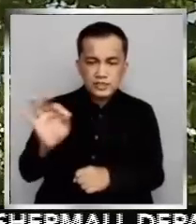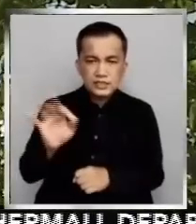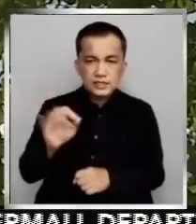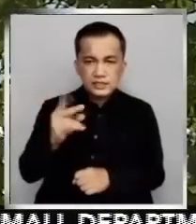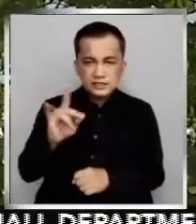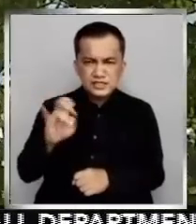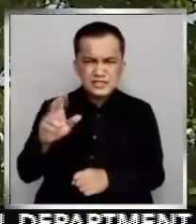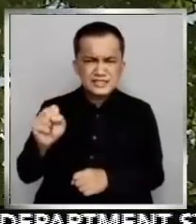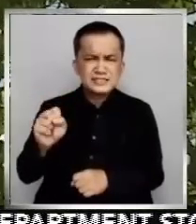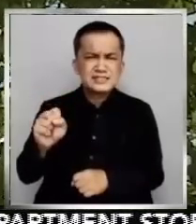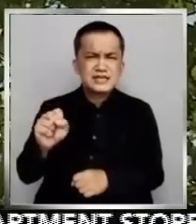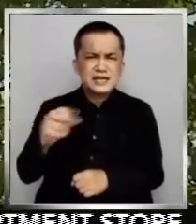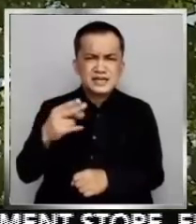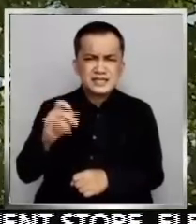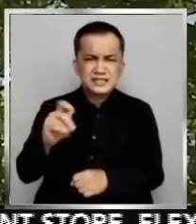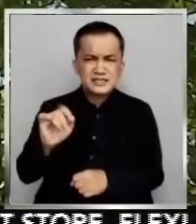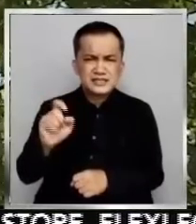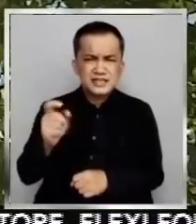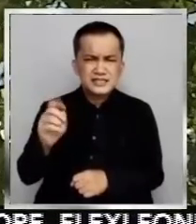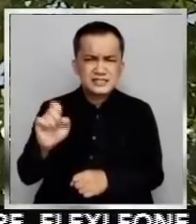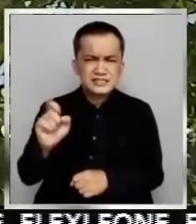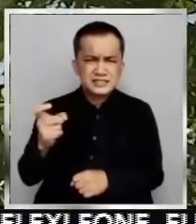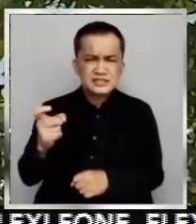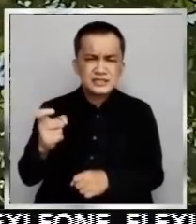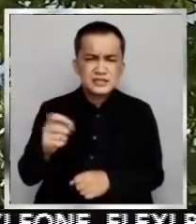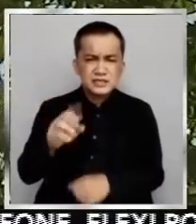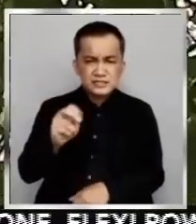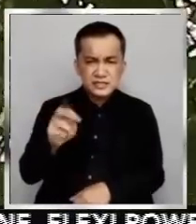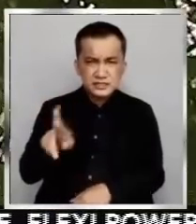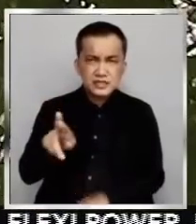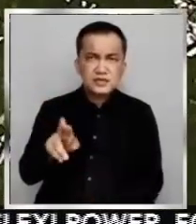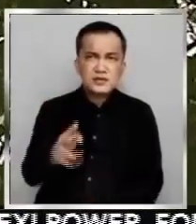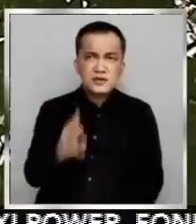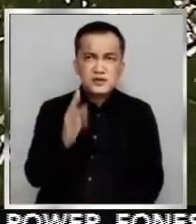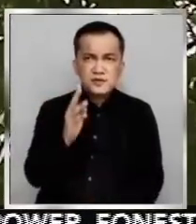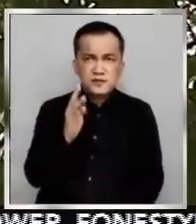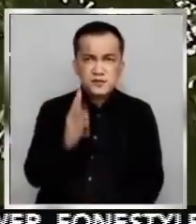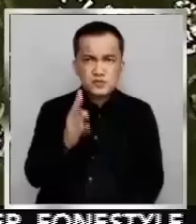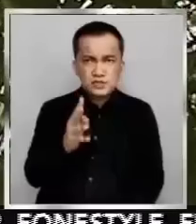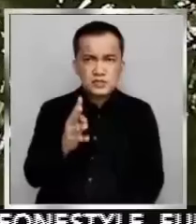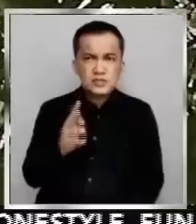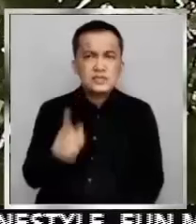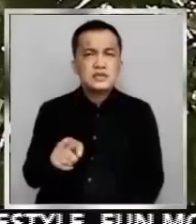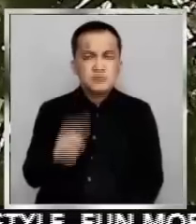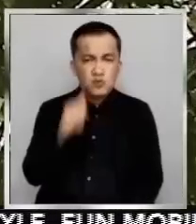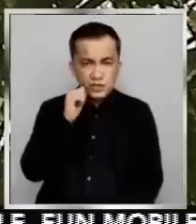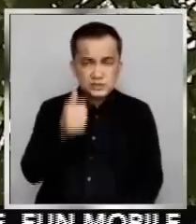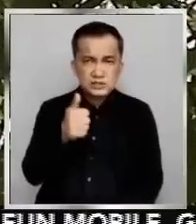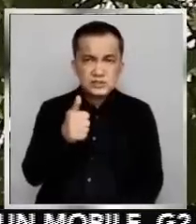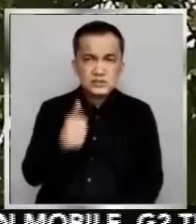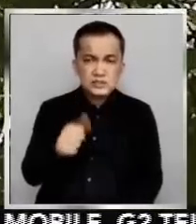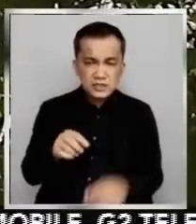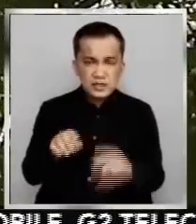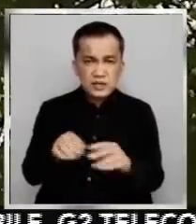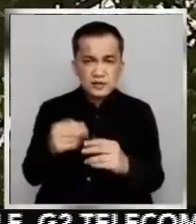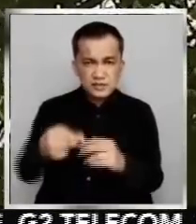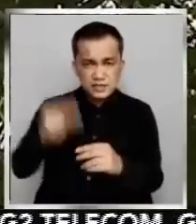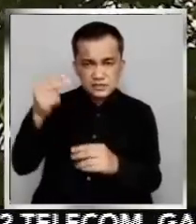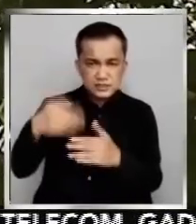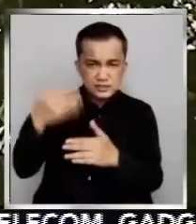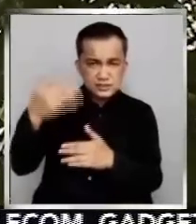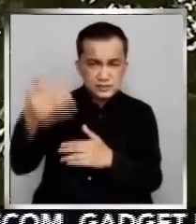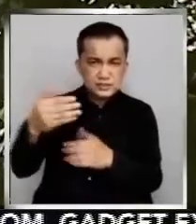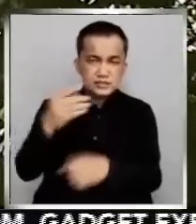index. Sa Metro Manila, posibleng nasa 40 degrees Celsius ang heat index bukas. Mataas din ang forecast sa mga susunod na araw, tulad sa